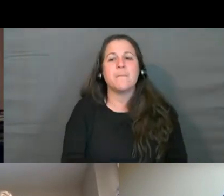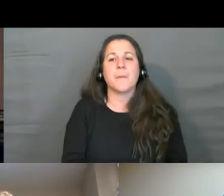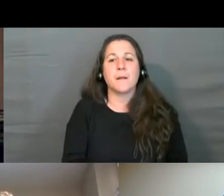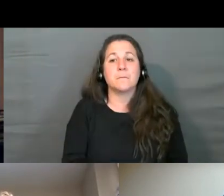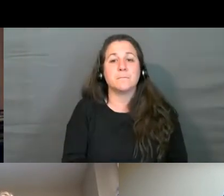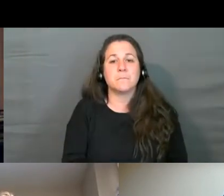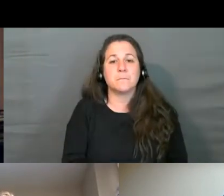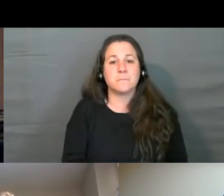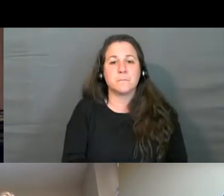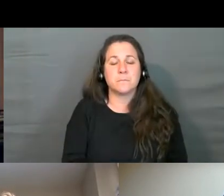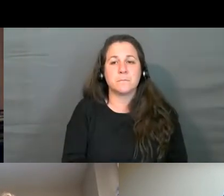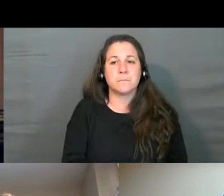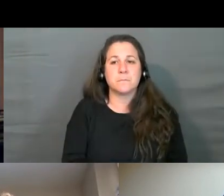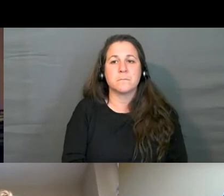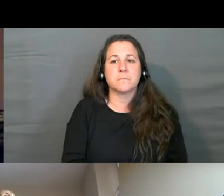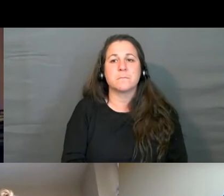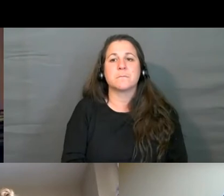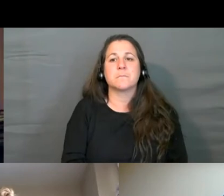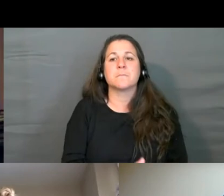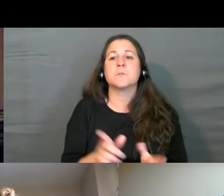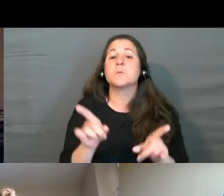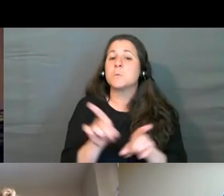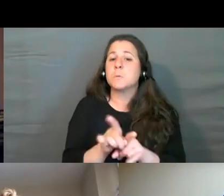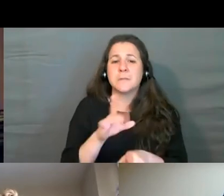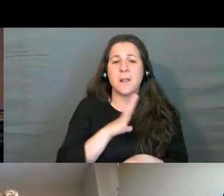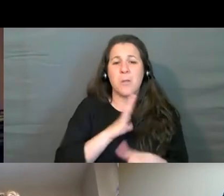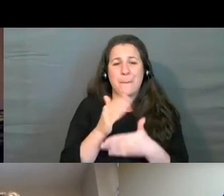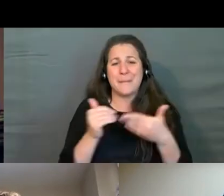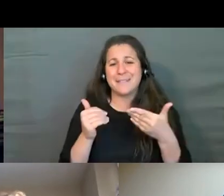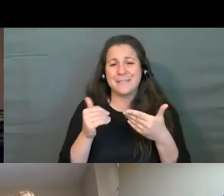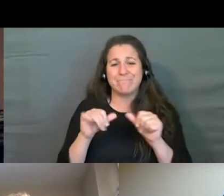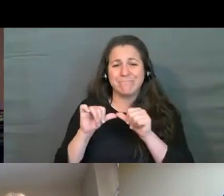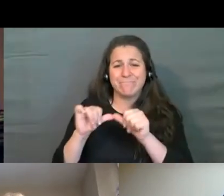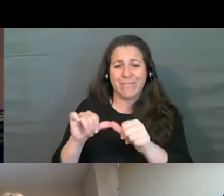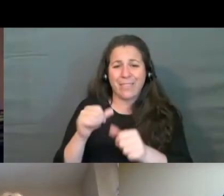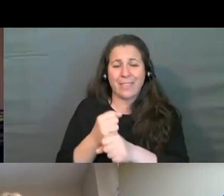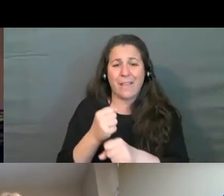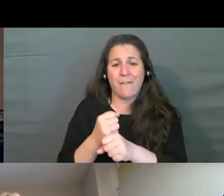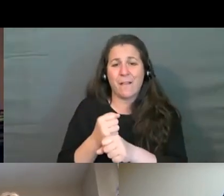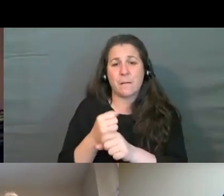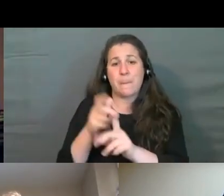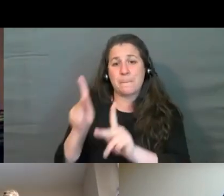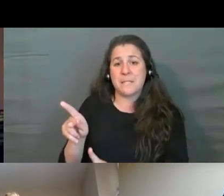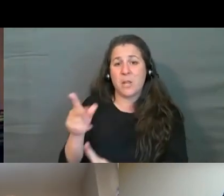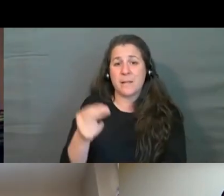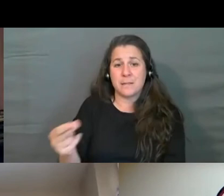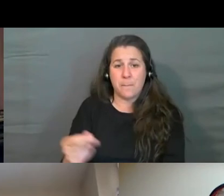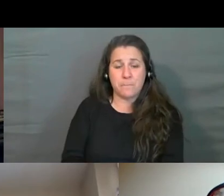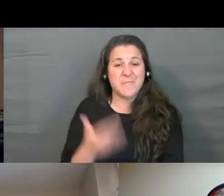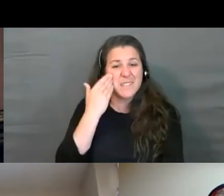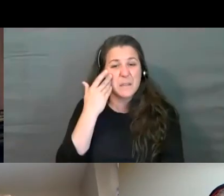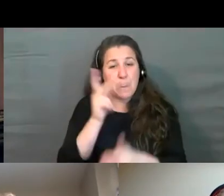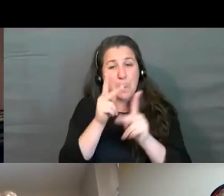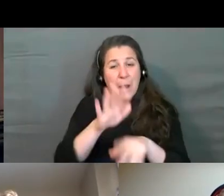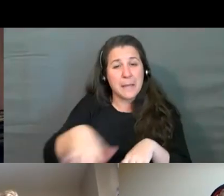en emploi des travailleurs qui sont déjà en situation de handicap. Tu sais, on a une population qui est quand même vieillissante, puis même